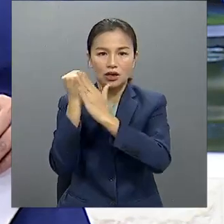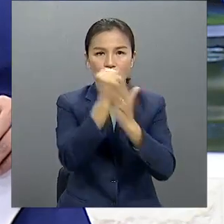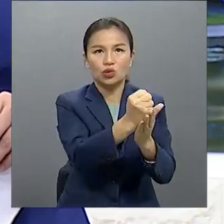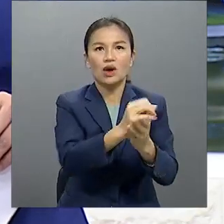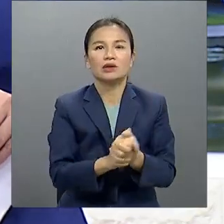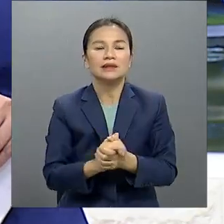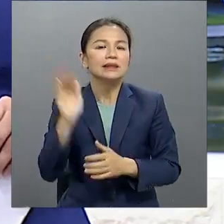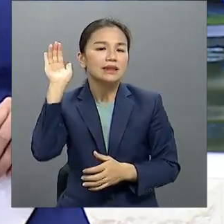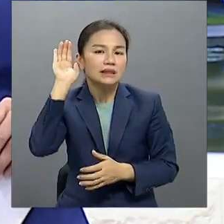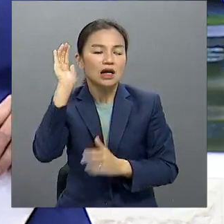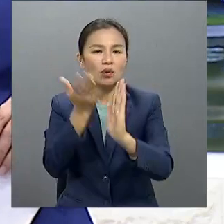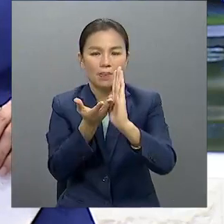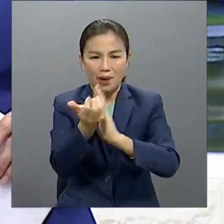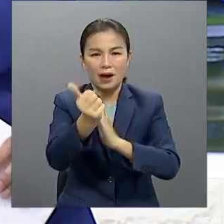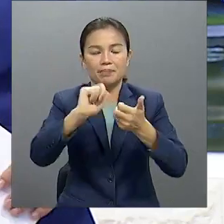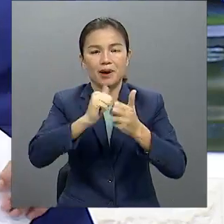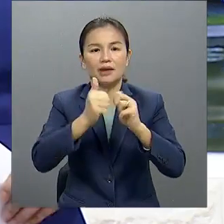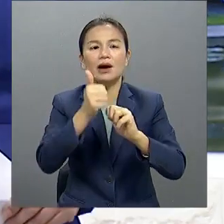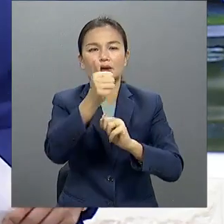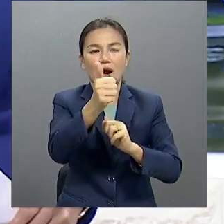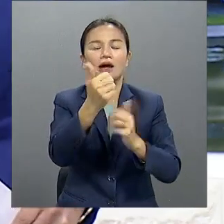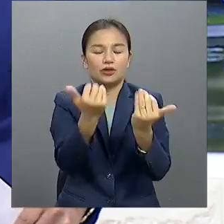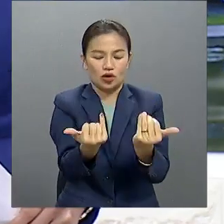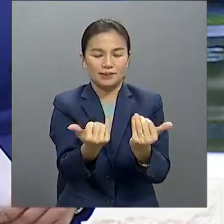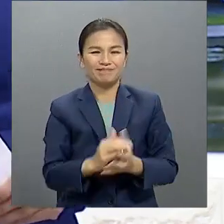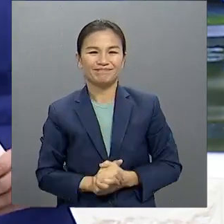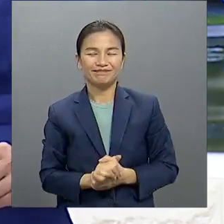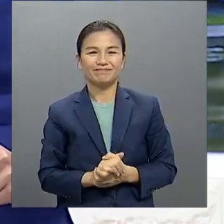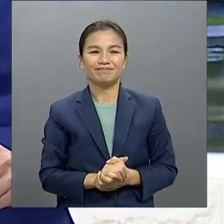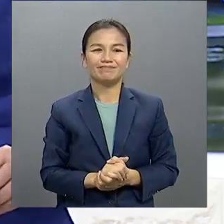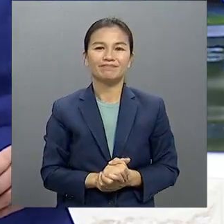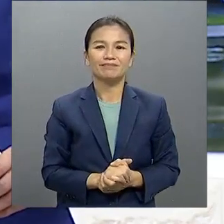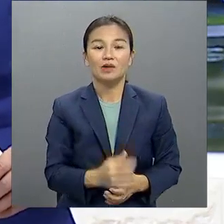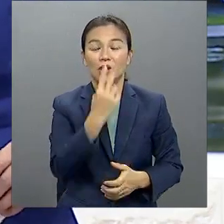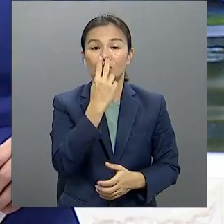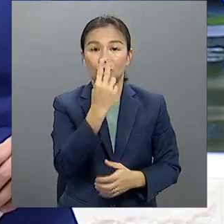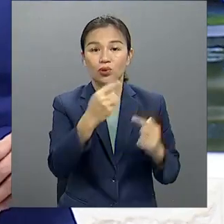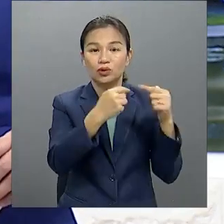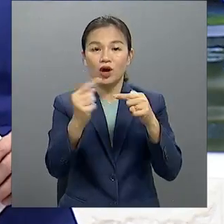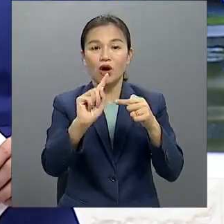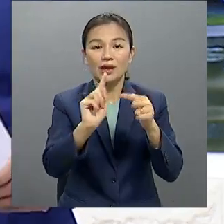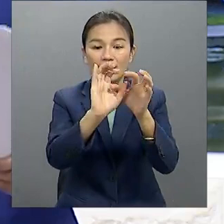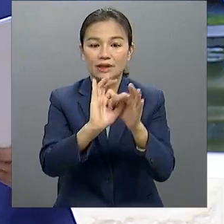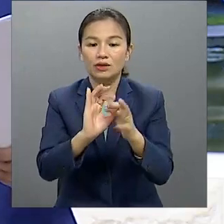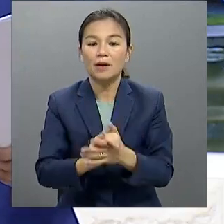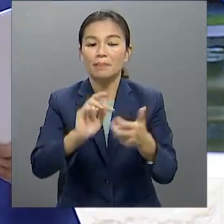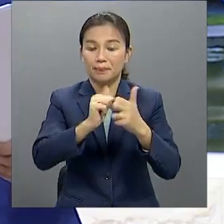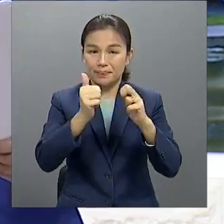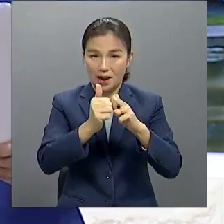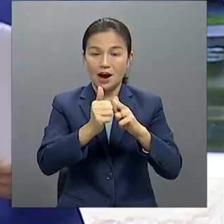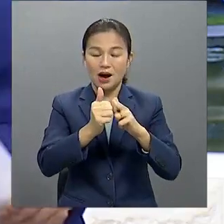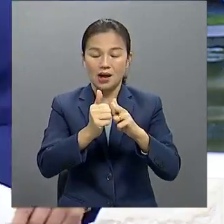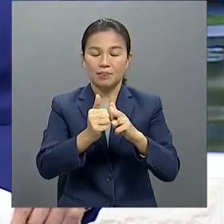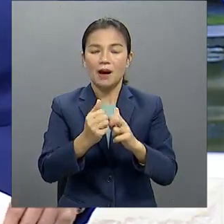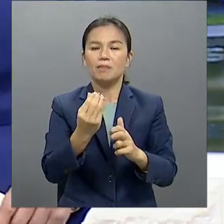าจะแก้ปัญหานี้ได้ในเร็วๆนี้นะคะป้ายต่อไปคุณผู้ชมคะเป็นความเดือดร้อนด้านสาธารณูปโภคค่ะที่สุพรรณบุ